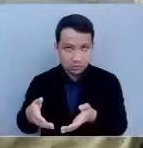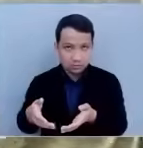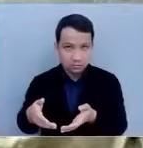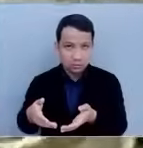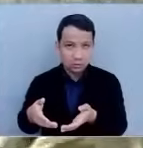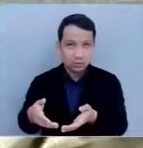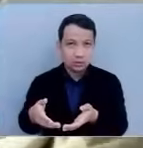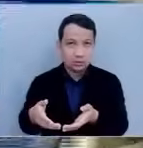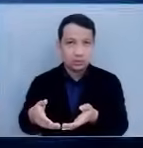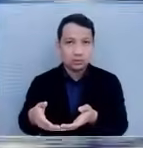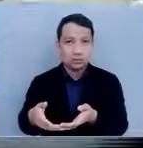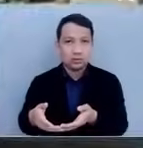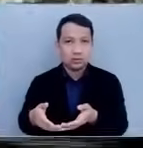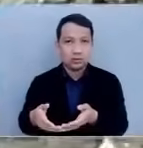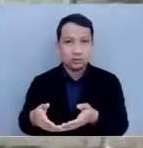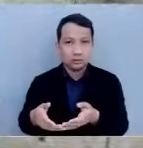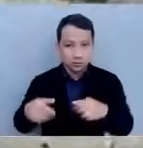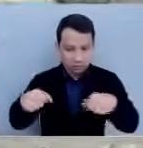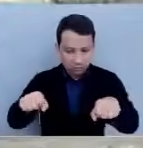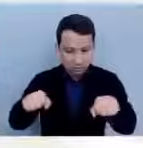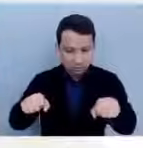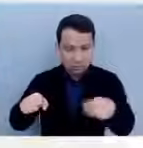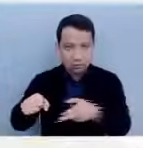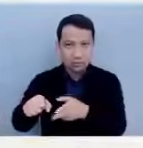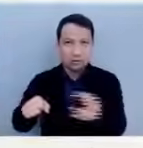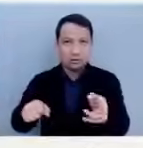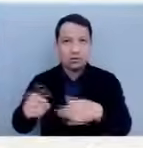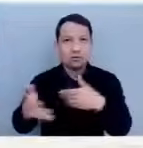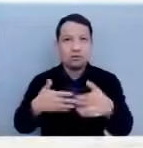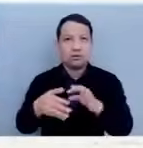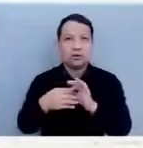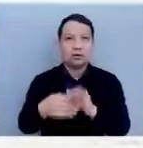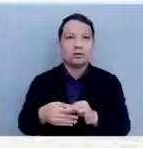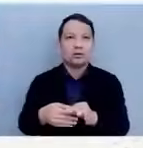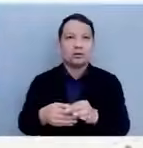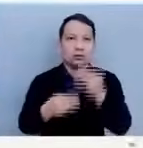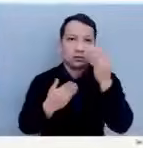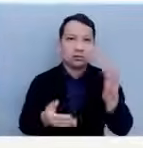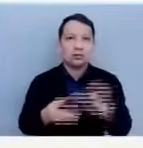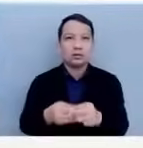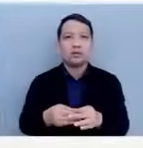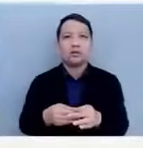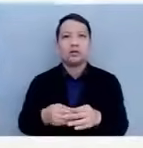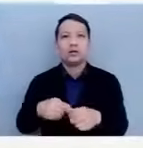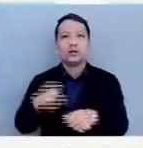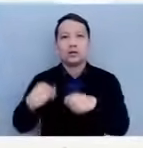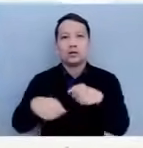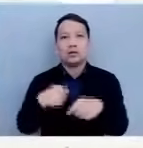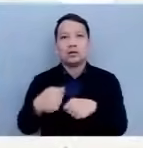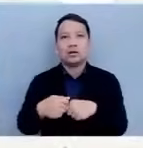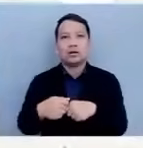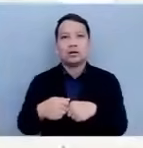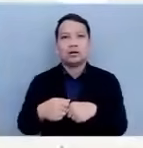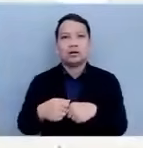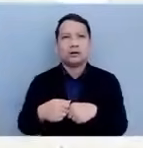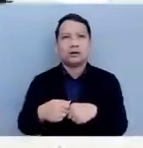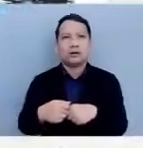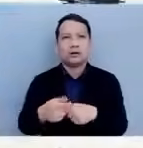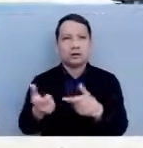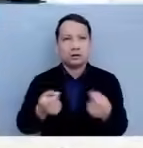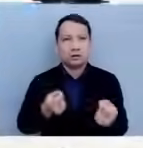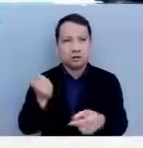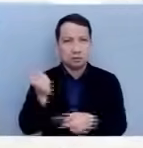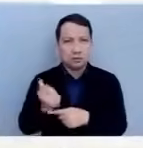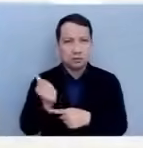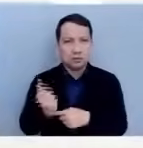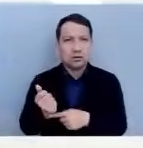sa mga motorcycle rider. Regarding naman sa pagpapatupad ng bike lane, ay pinapatupad naman daw talaga nila